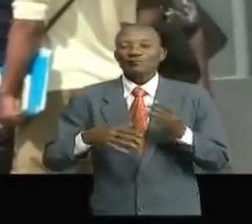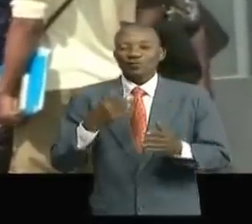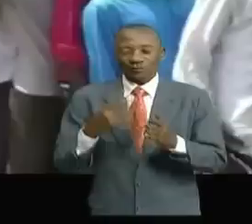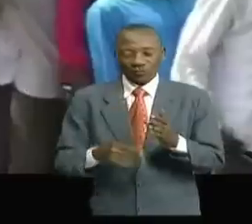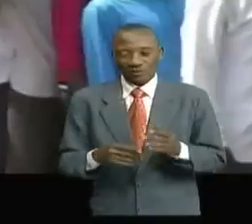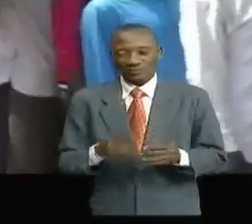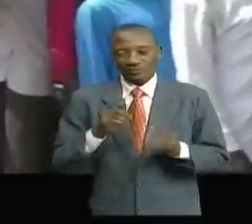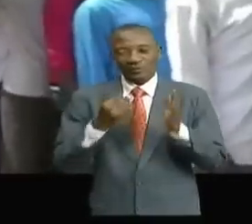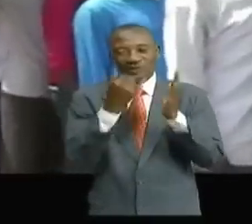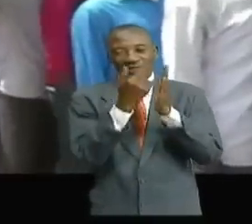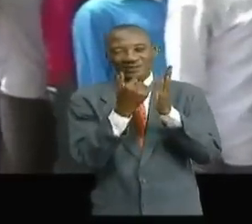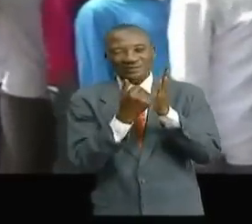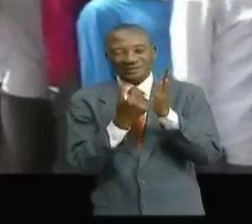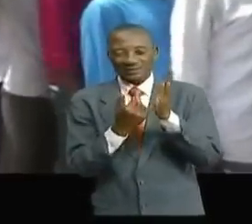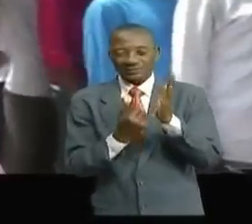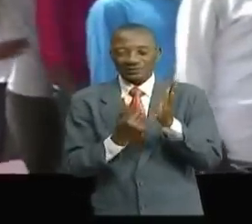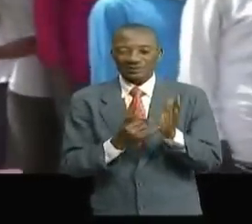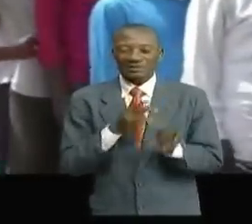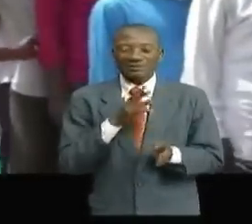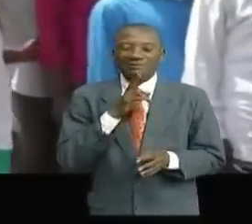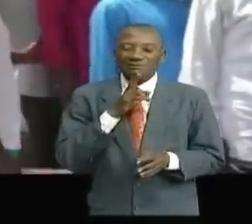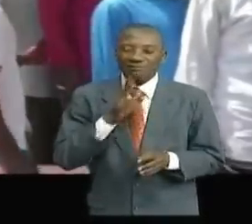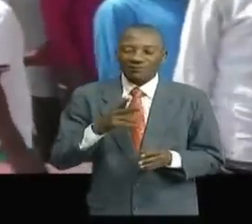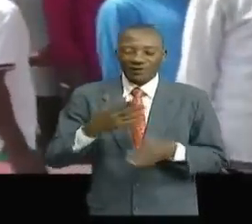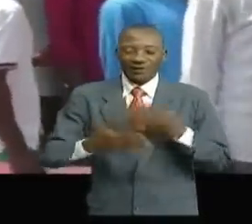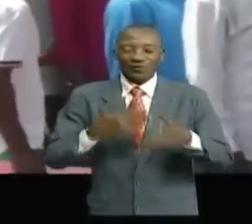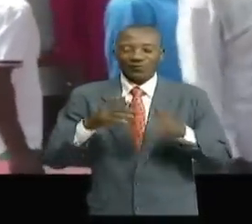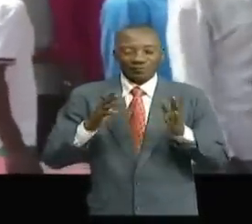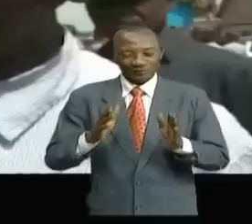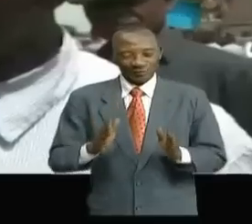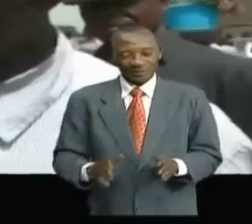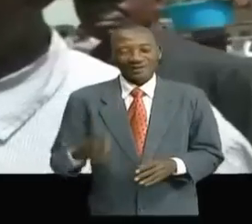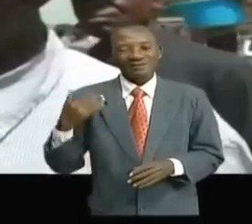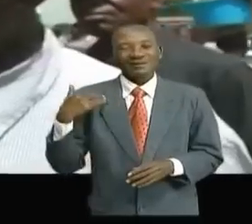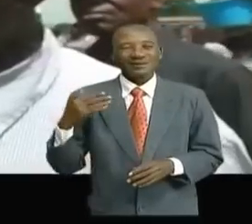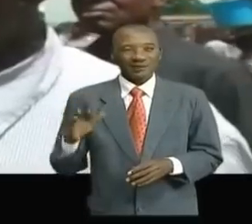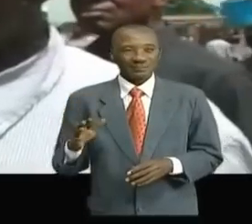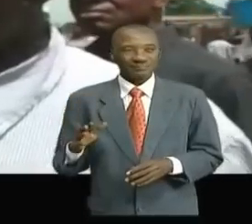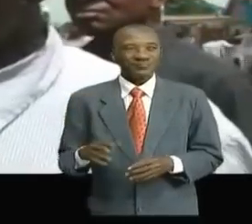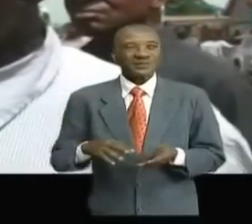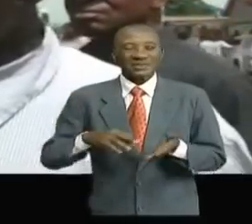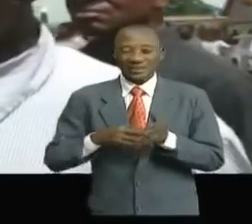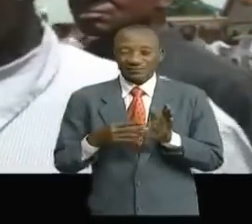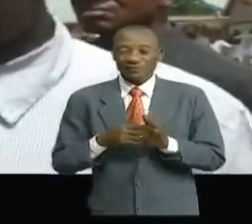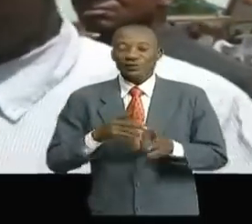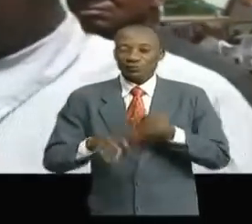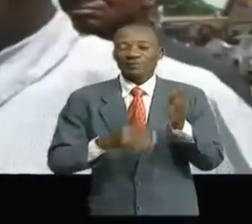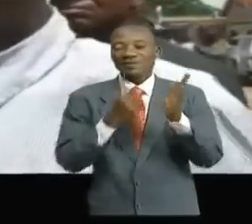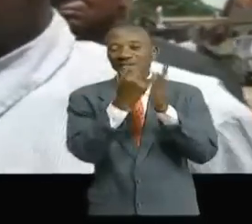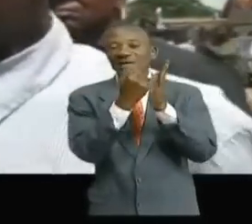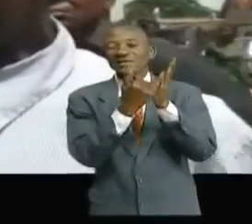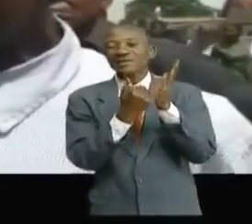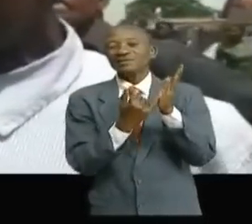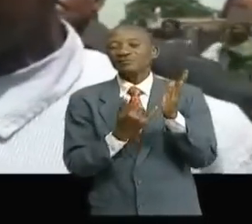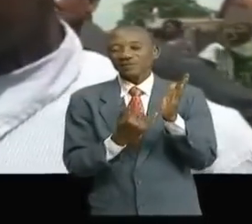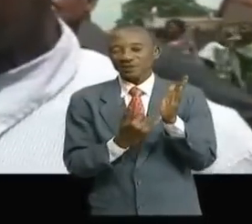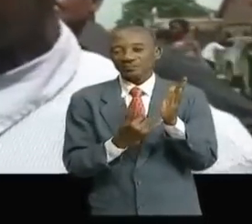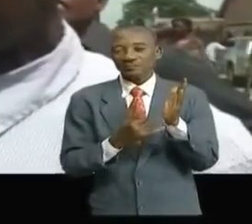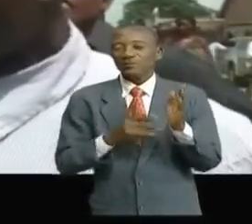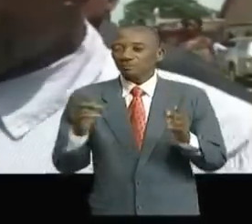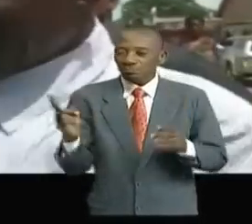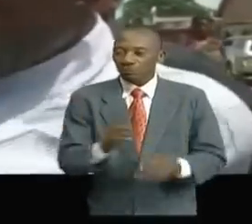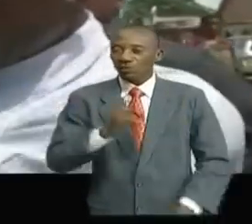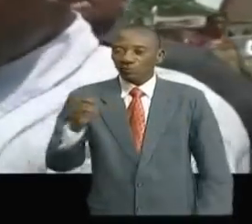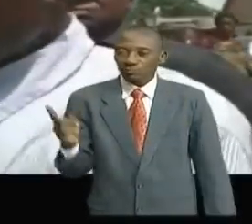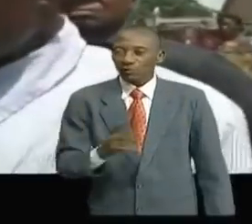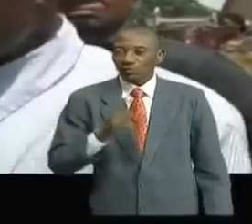des vrais fonctionnaires de l'État, comme les 17 agents. Si vous présentez les dossiers avec une enveloppe là, on ne vous pose pas trop de questions. Il y